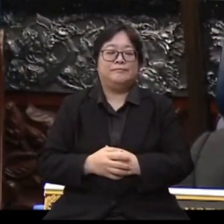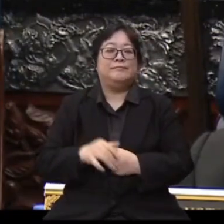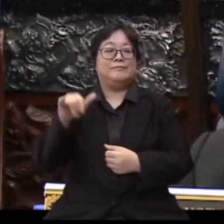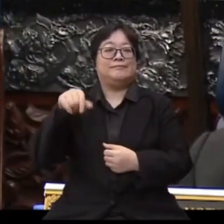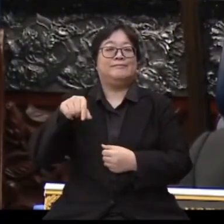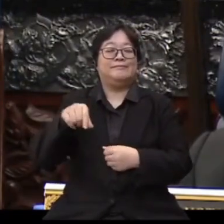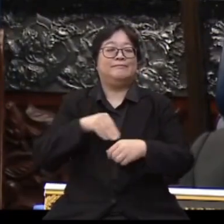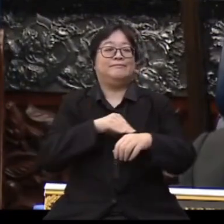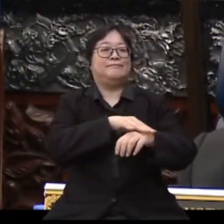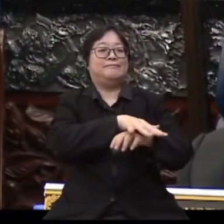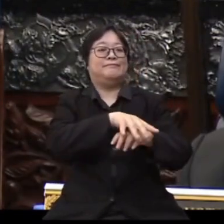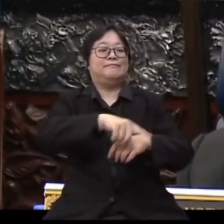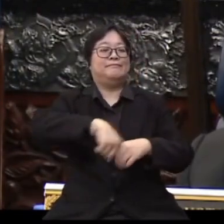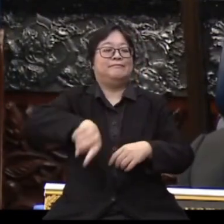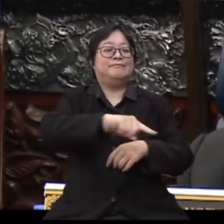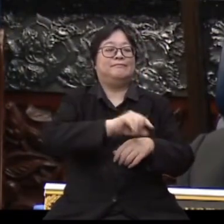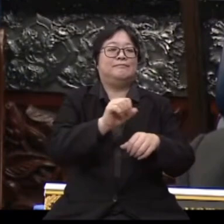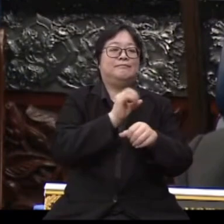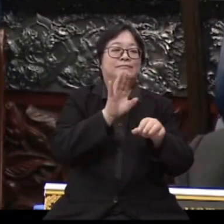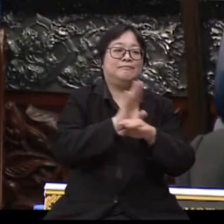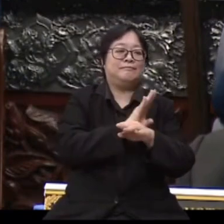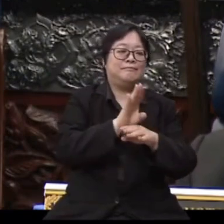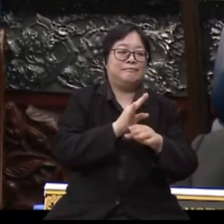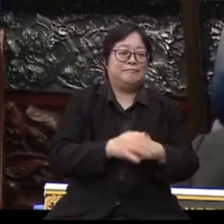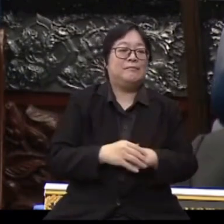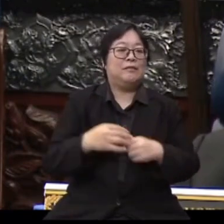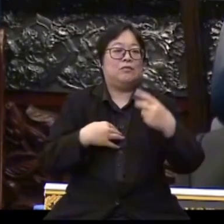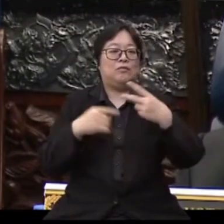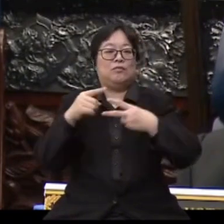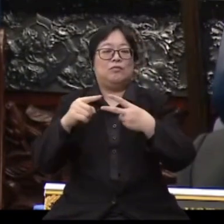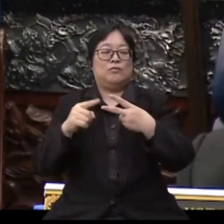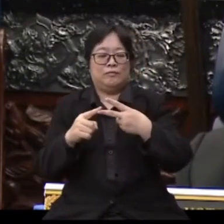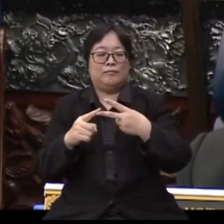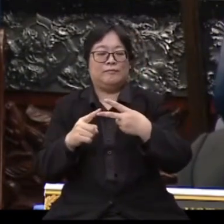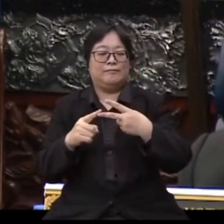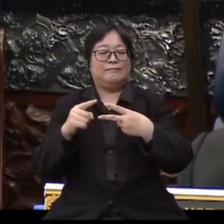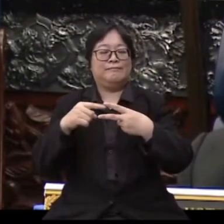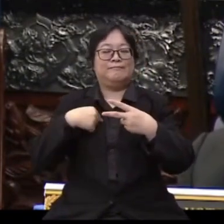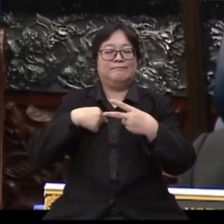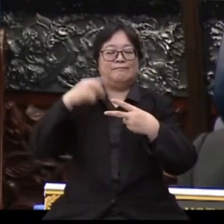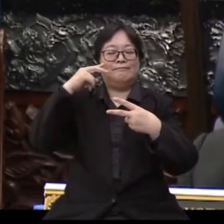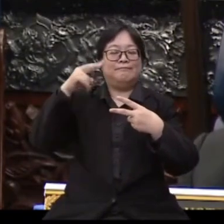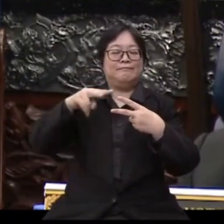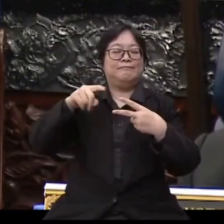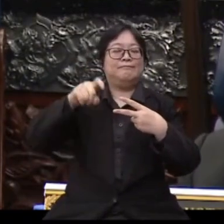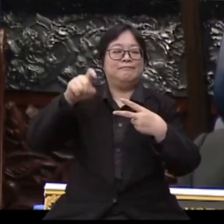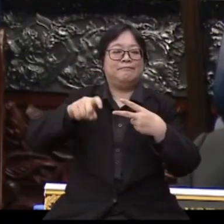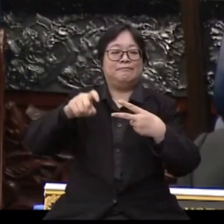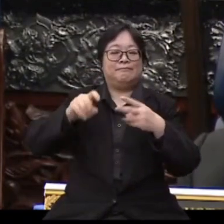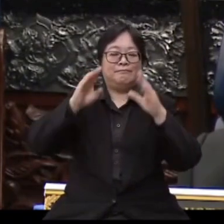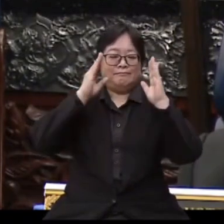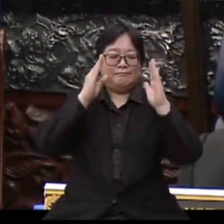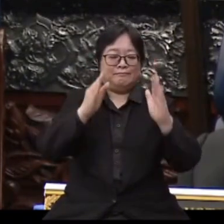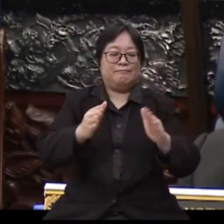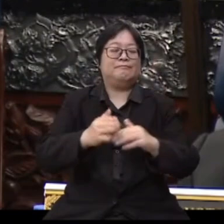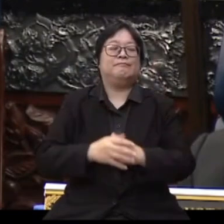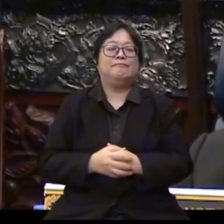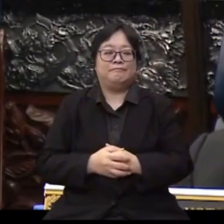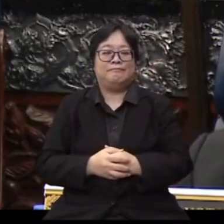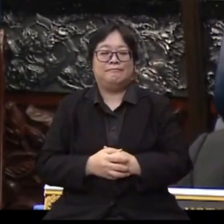kepada industri kita. Ada dua perkara yang pada pandangan saya perlu diberi